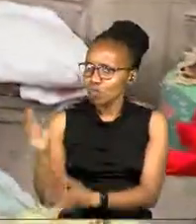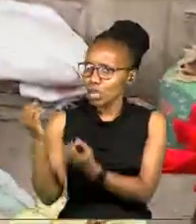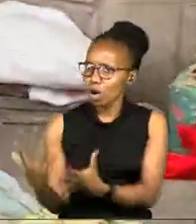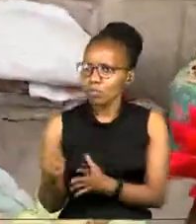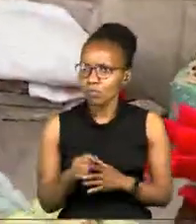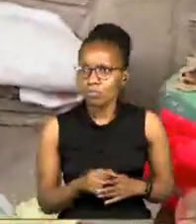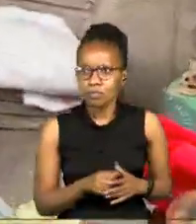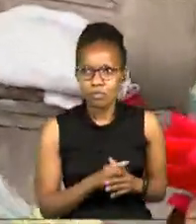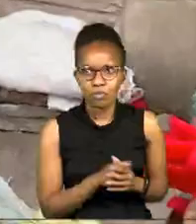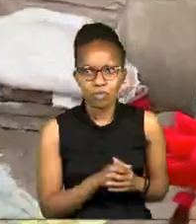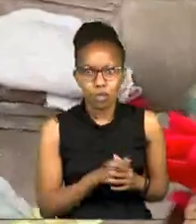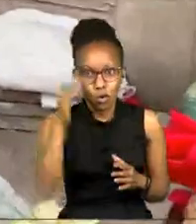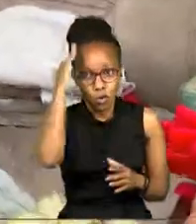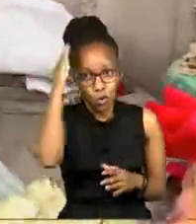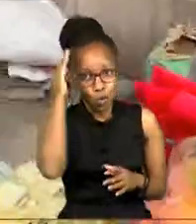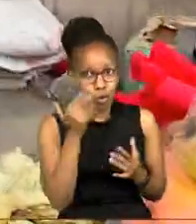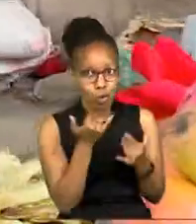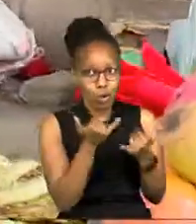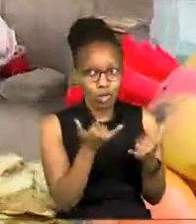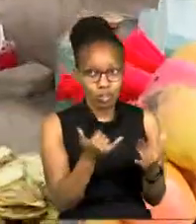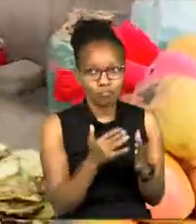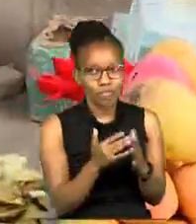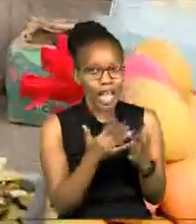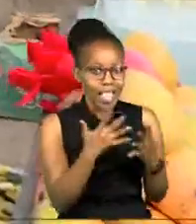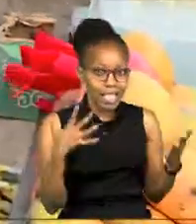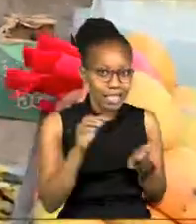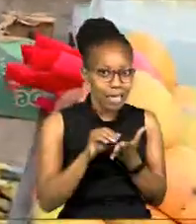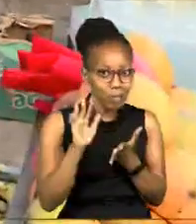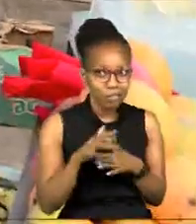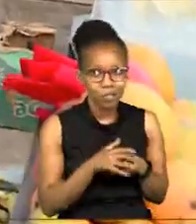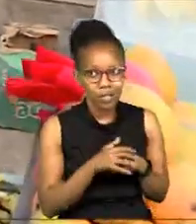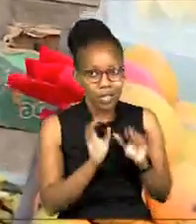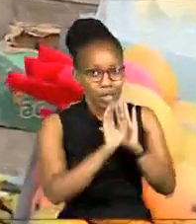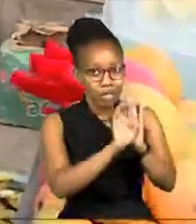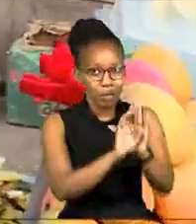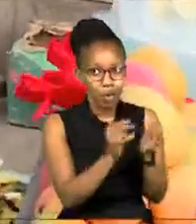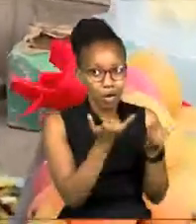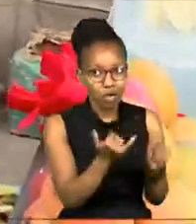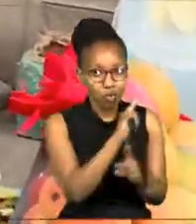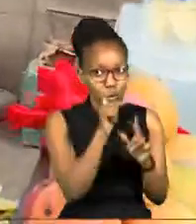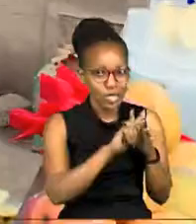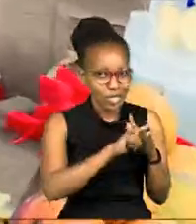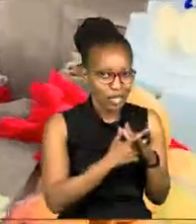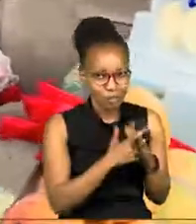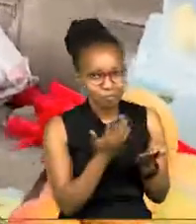much? Asikuzi unajua kuna vitu bei kali. Sasa tuseme for example sasa hii ukianzisha ni